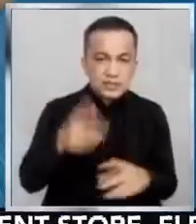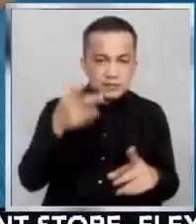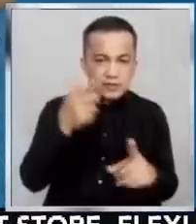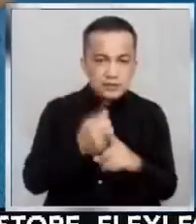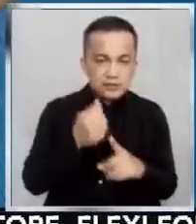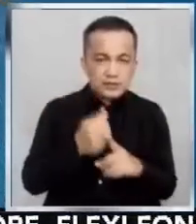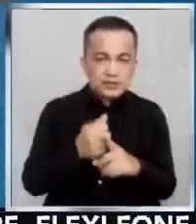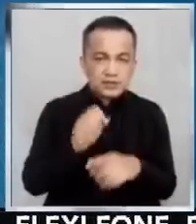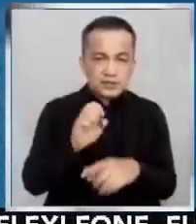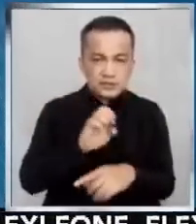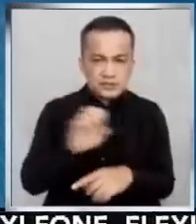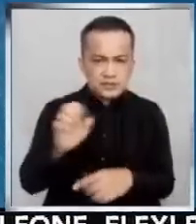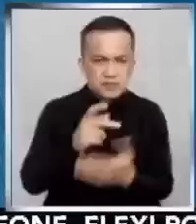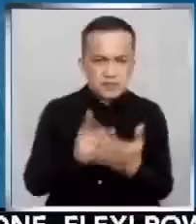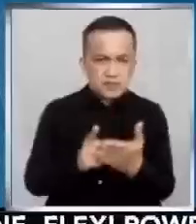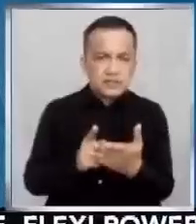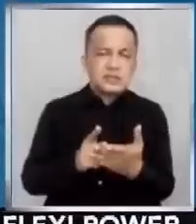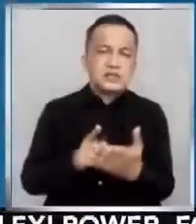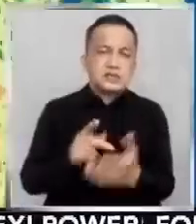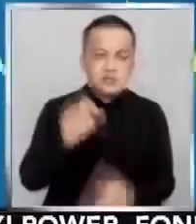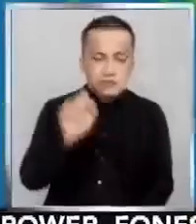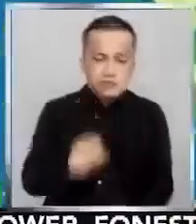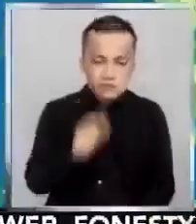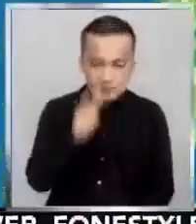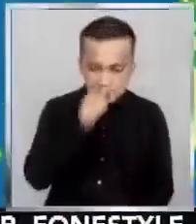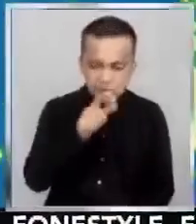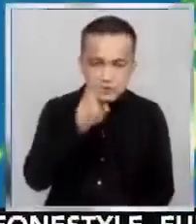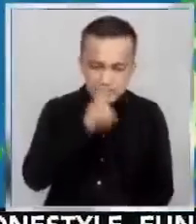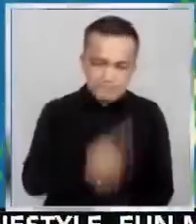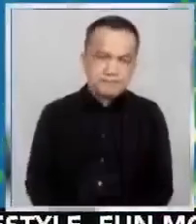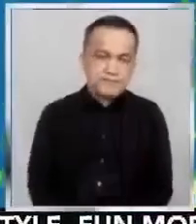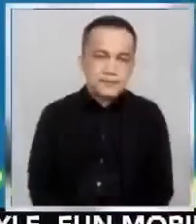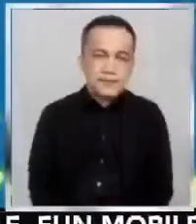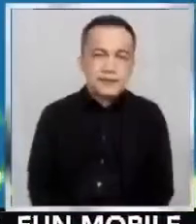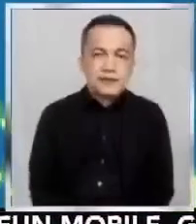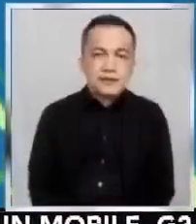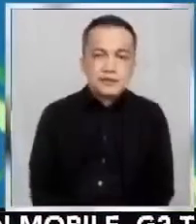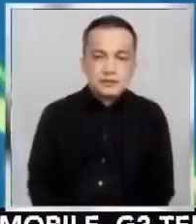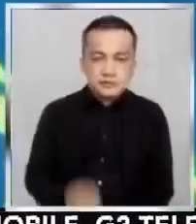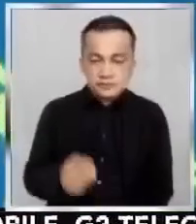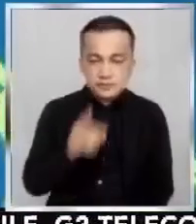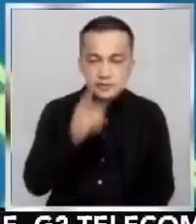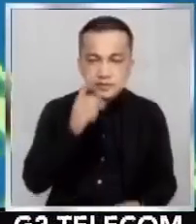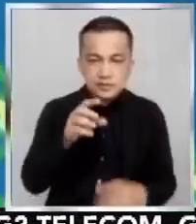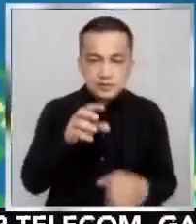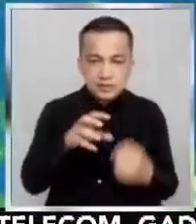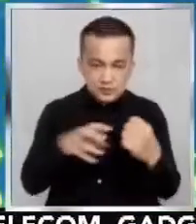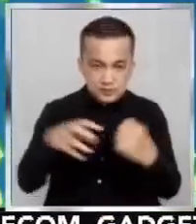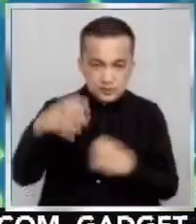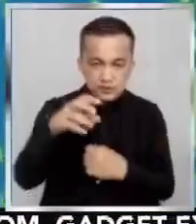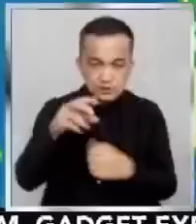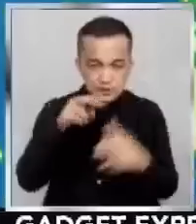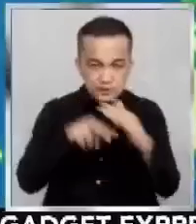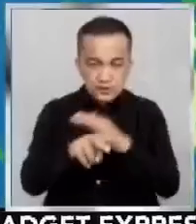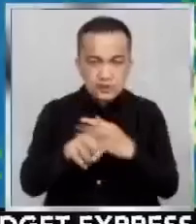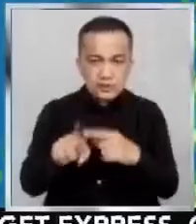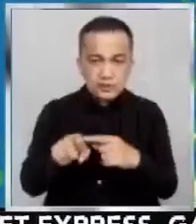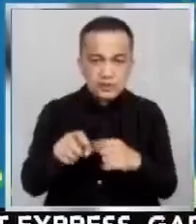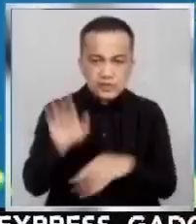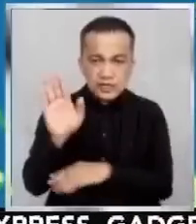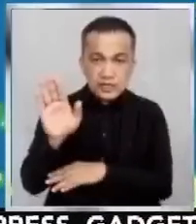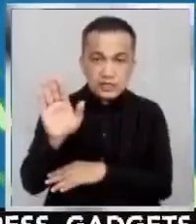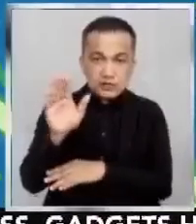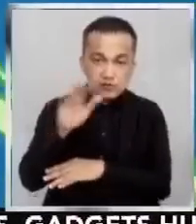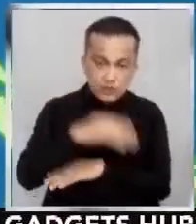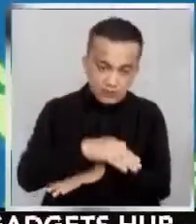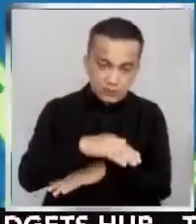Southern Luzon at ng Visayas. Base sa datos ng Metro Weather, bandang tanghali po hanggang hapon bukas, mararanasan ang mga pag-ulan dito